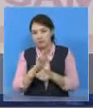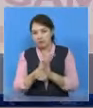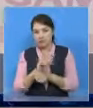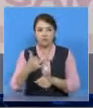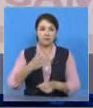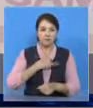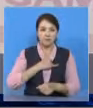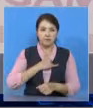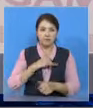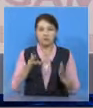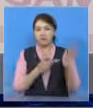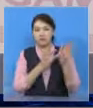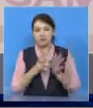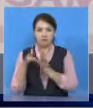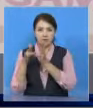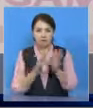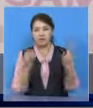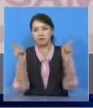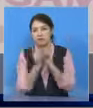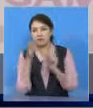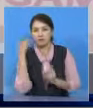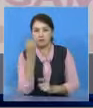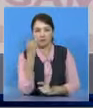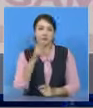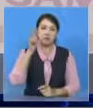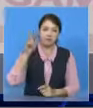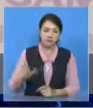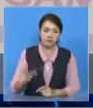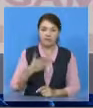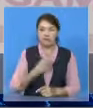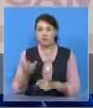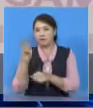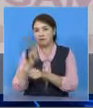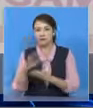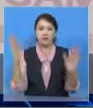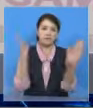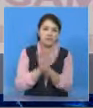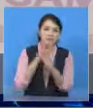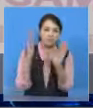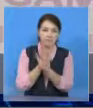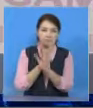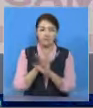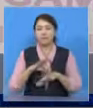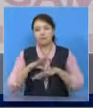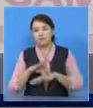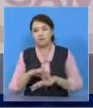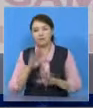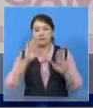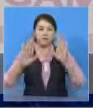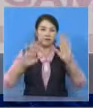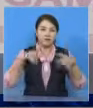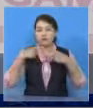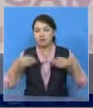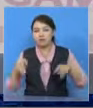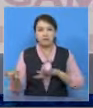нас проходят экскурсии, встречи с интересными людьми. Мы выезжаем на природу, проходят выставки